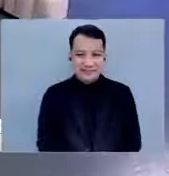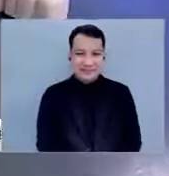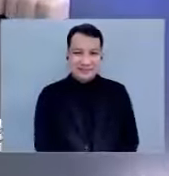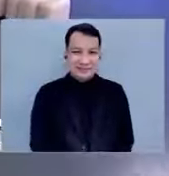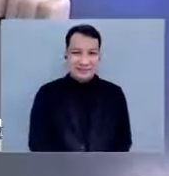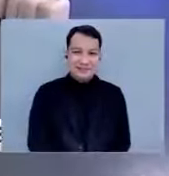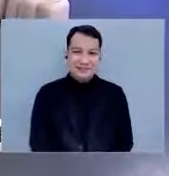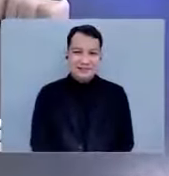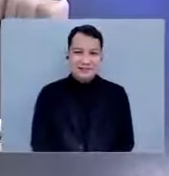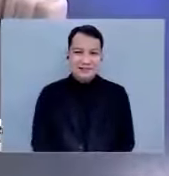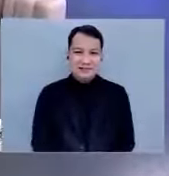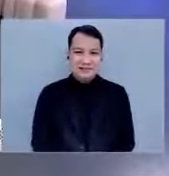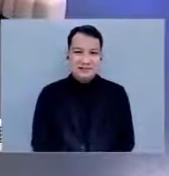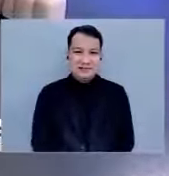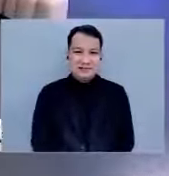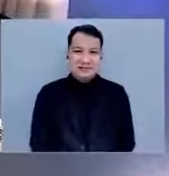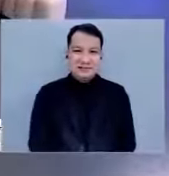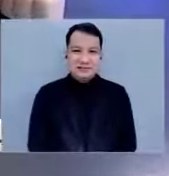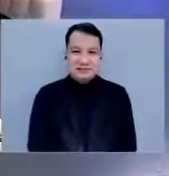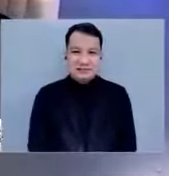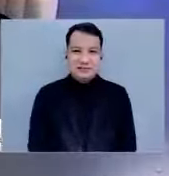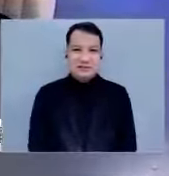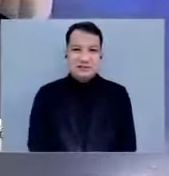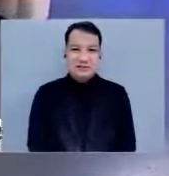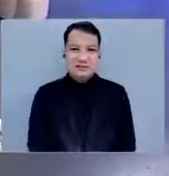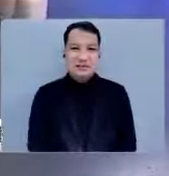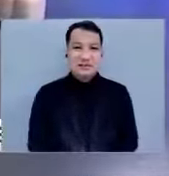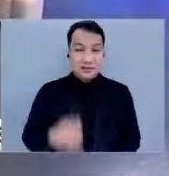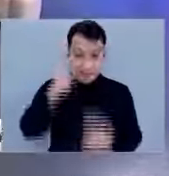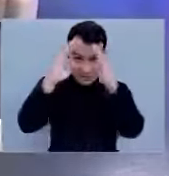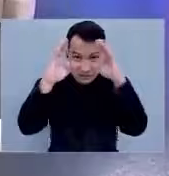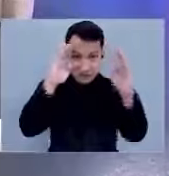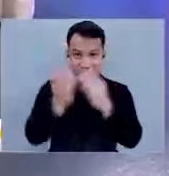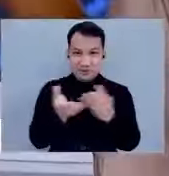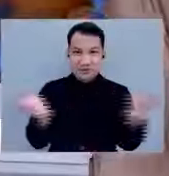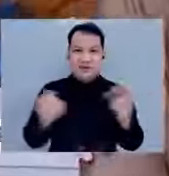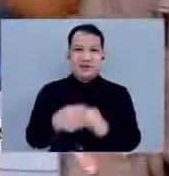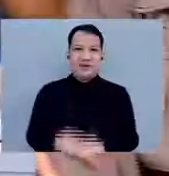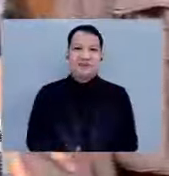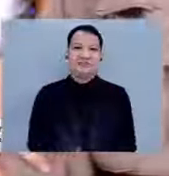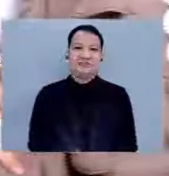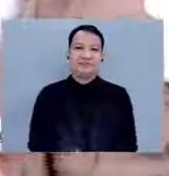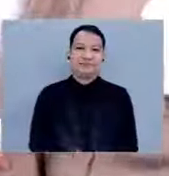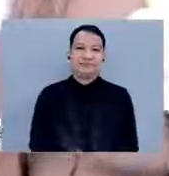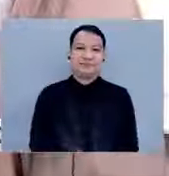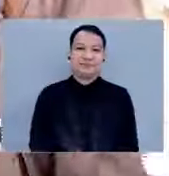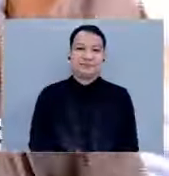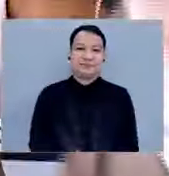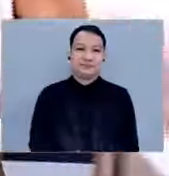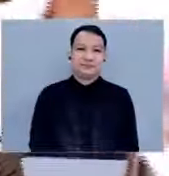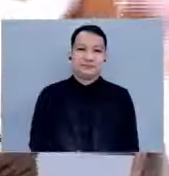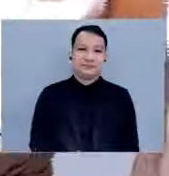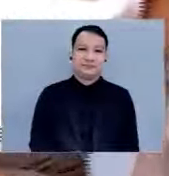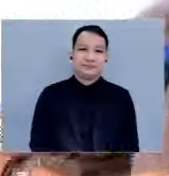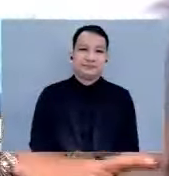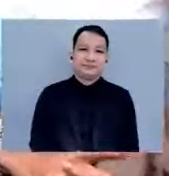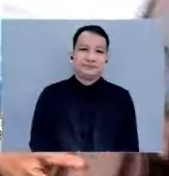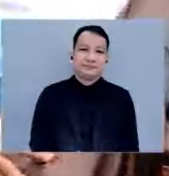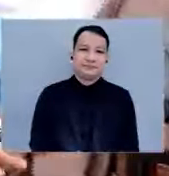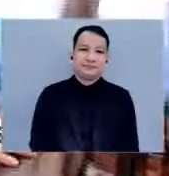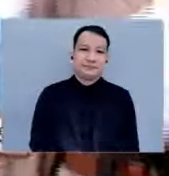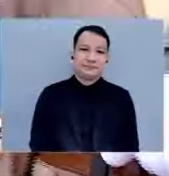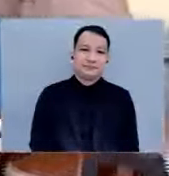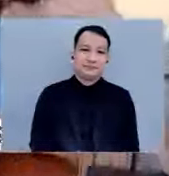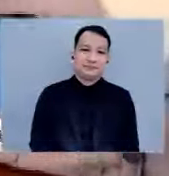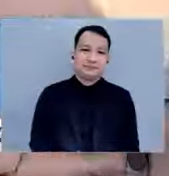kakulay kakulay hello hello hello medyo kingi ka ah Hello